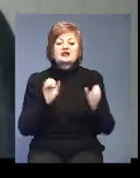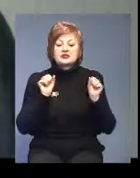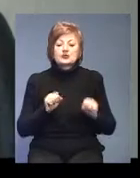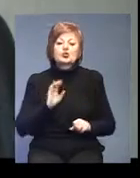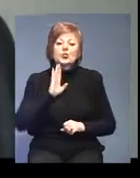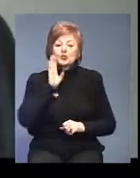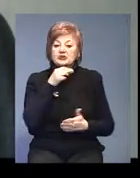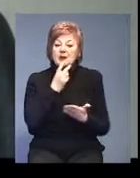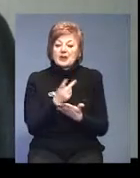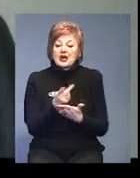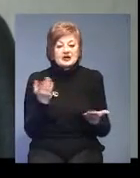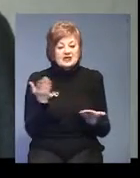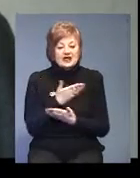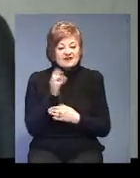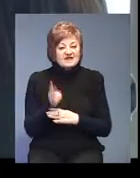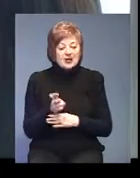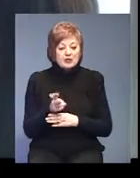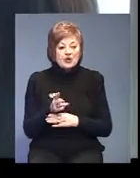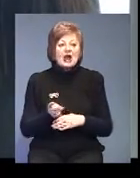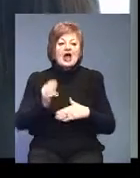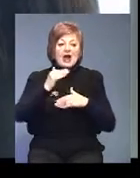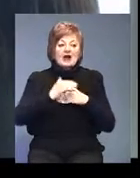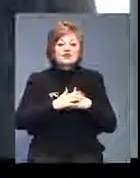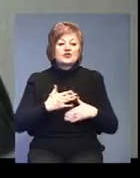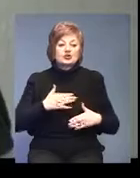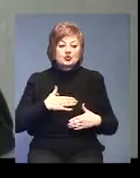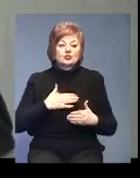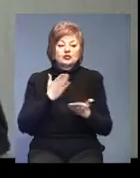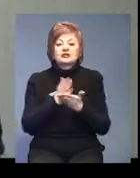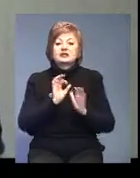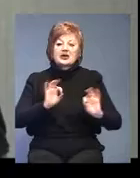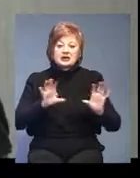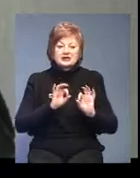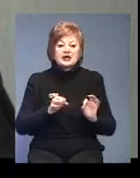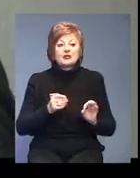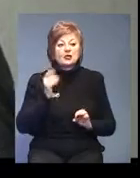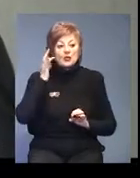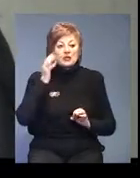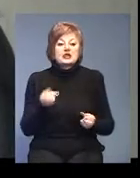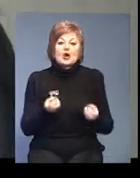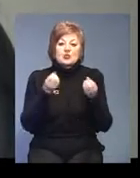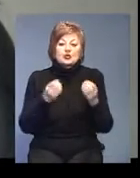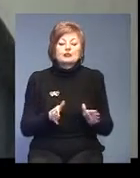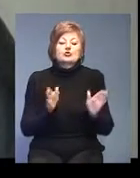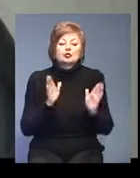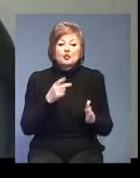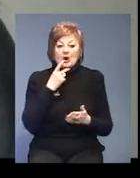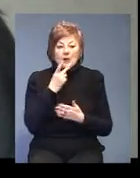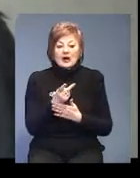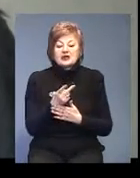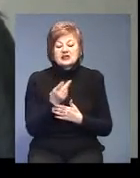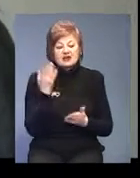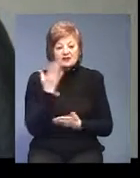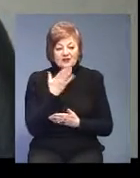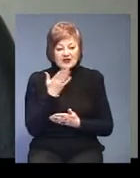зранку показати фільми, бо ввечері у нас прямі ефіри. Мета дуже проста – не тільки показати якісне британське кіно,